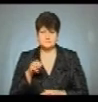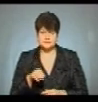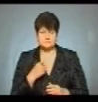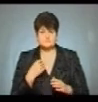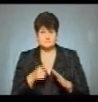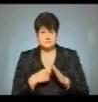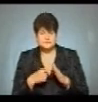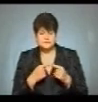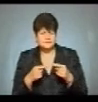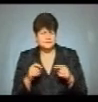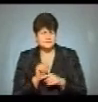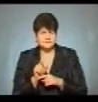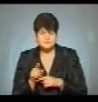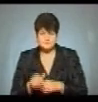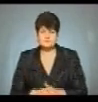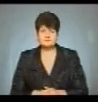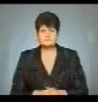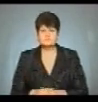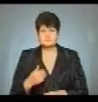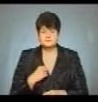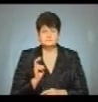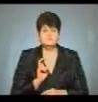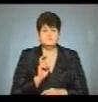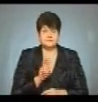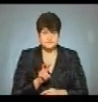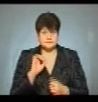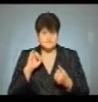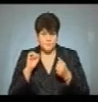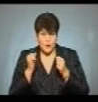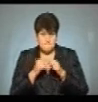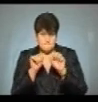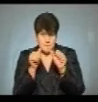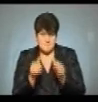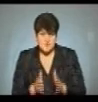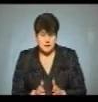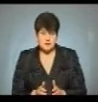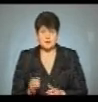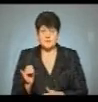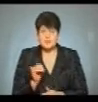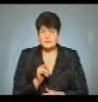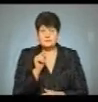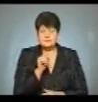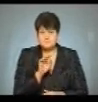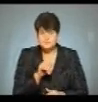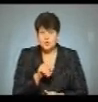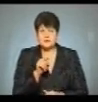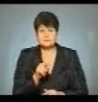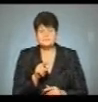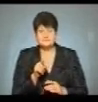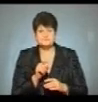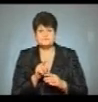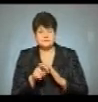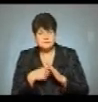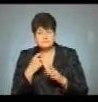відгадуємо різні завдання. Ми ходили до пам'ятника і потім відгадували